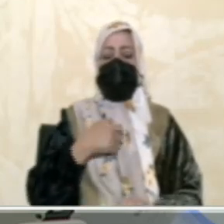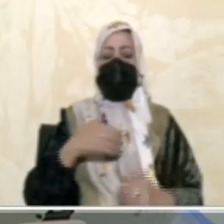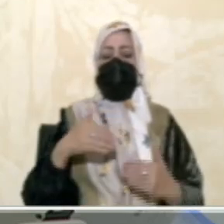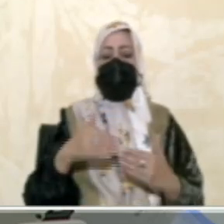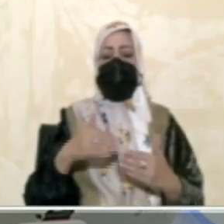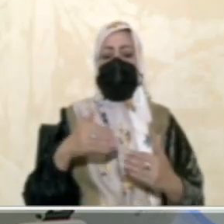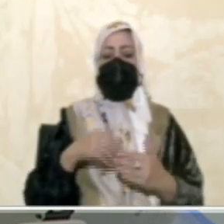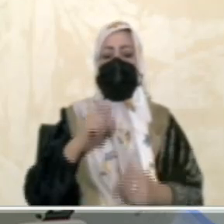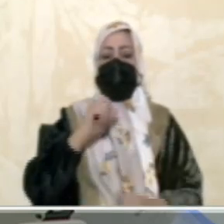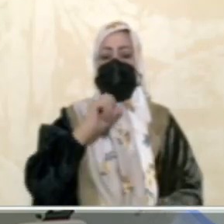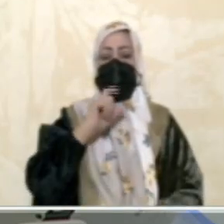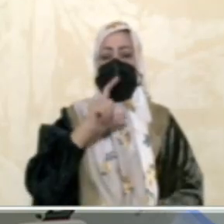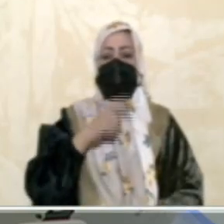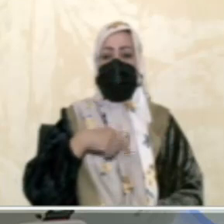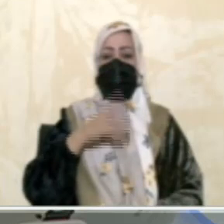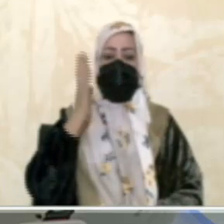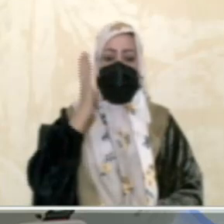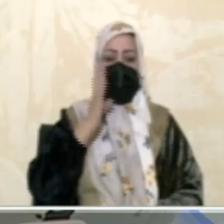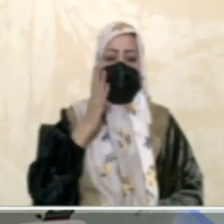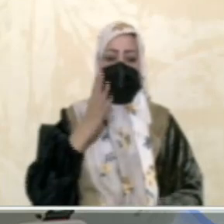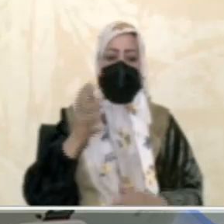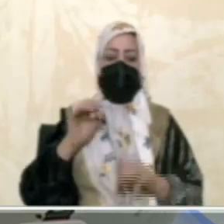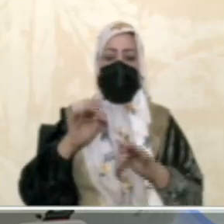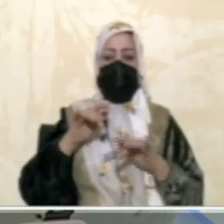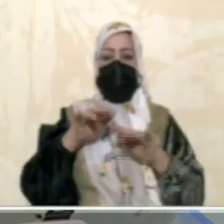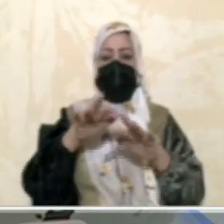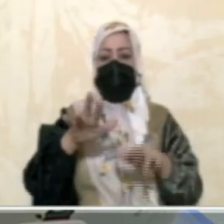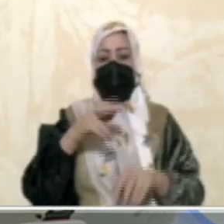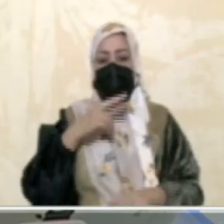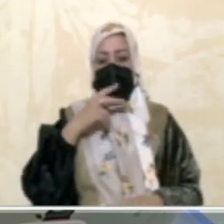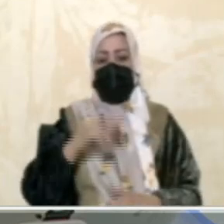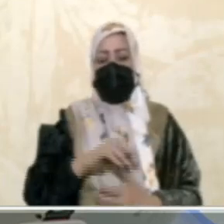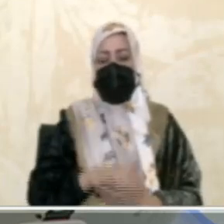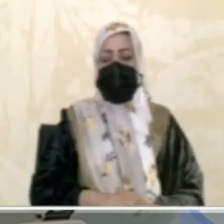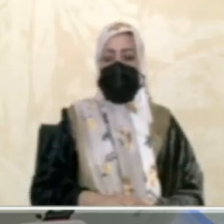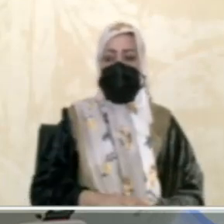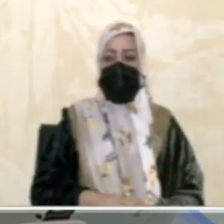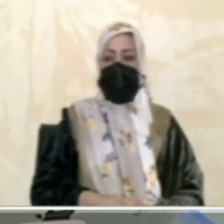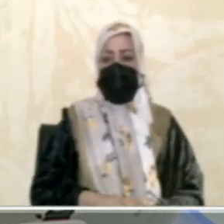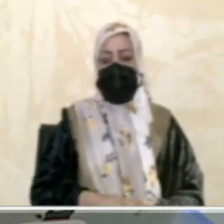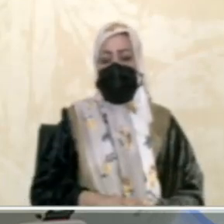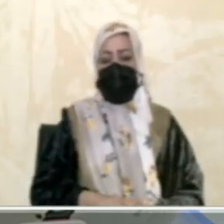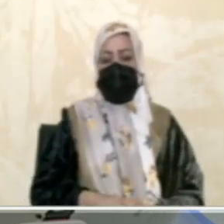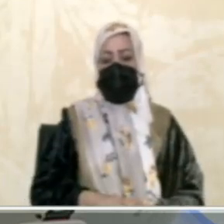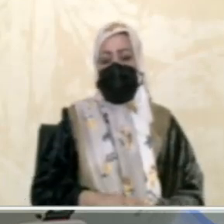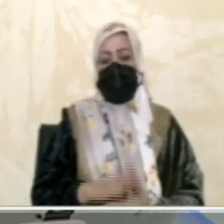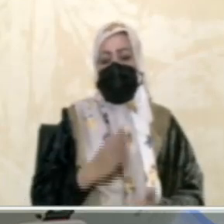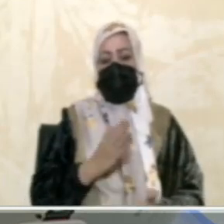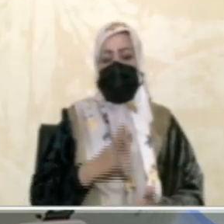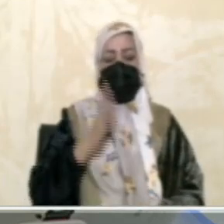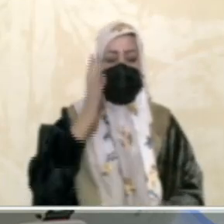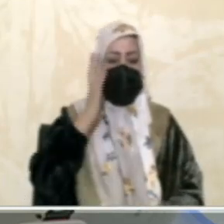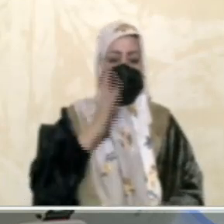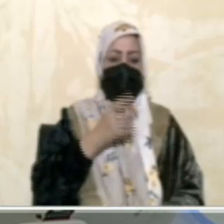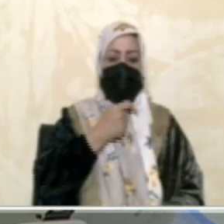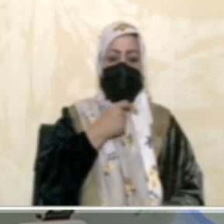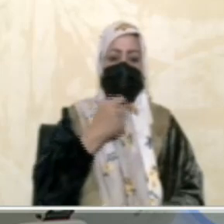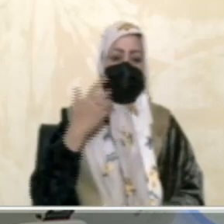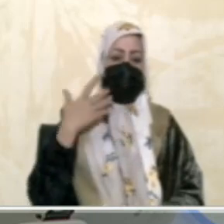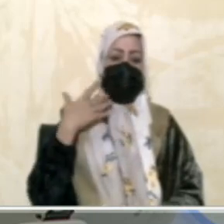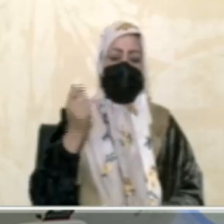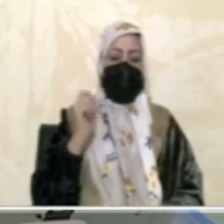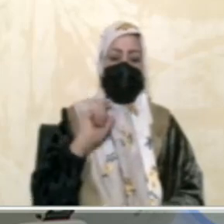فاسعوا الى ذكر الله ولكن من لم يصلي الجمعه يوم العيد نحن لا نهجم لا نهاجمه